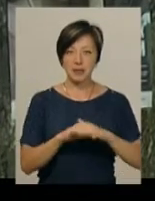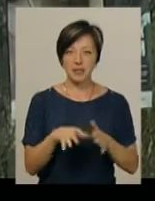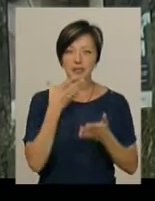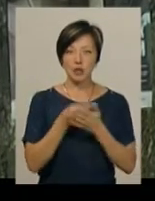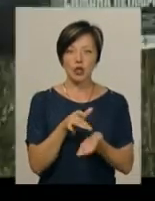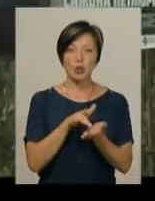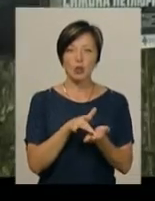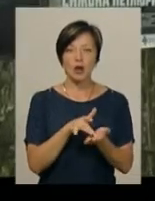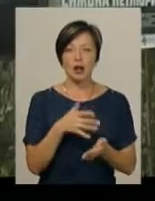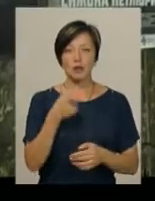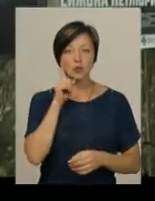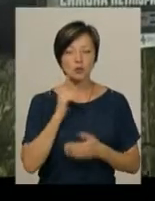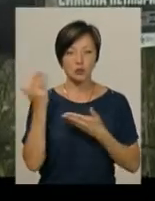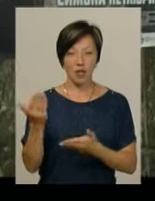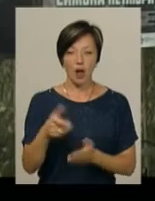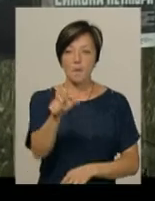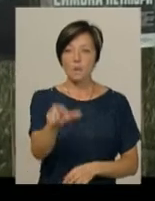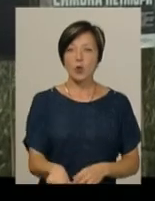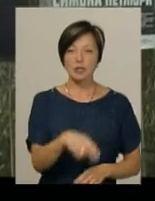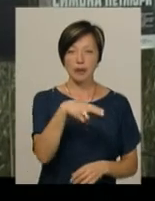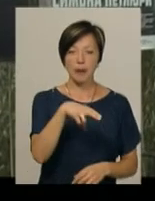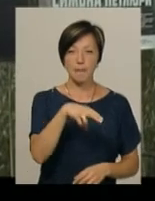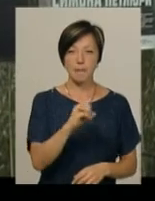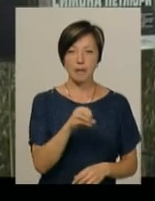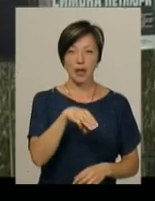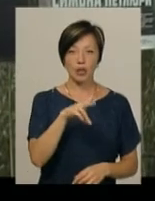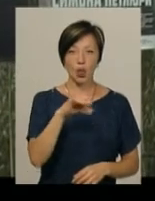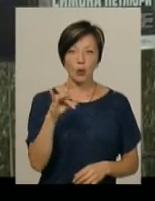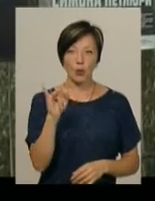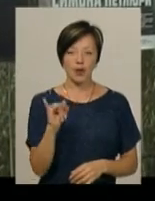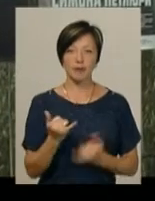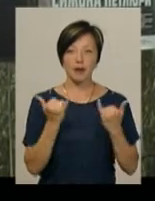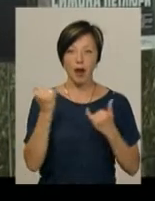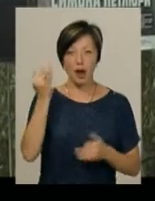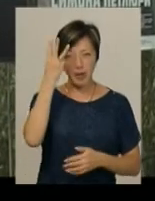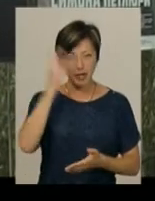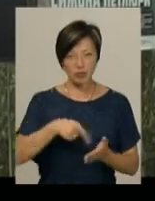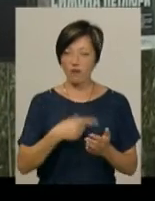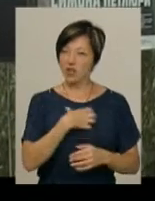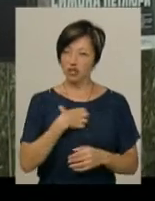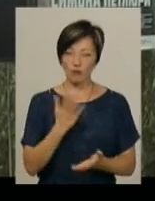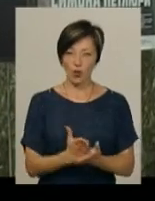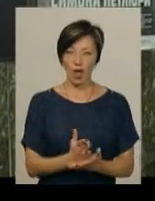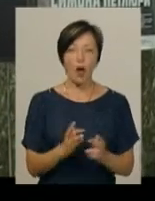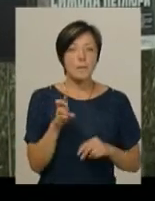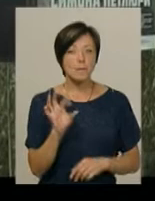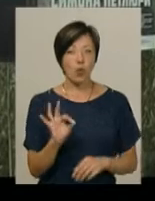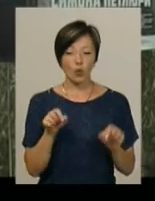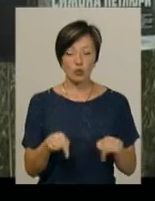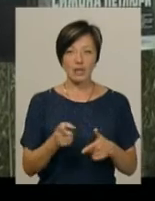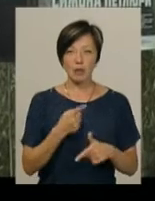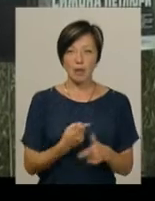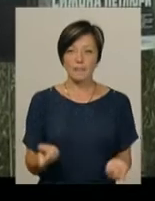як їм було звично. Постать Симона Петлюри для міста Хмельницького є дуже важливою, тому що тут з його